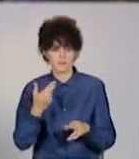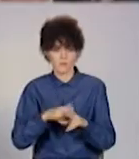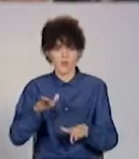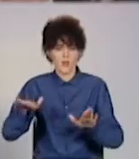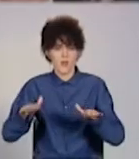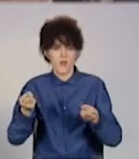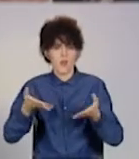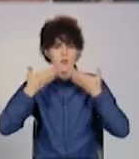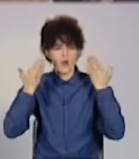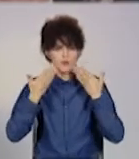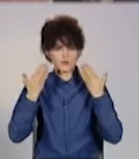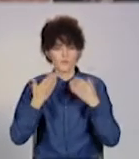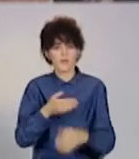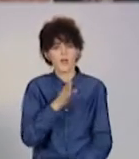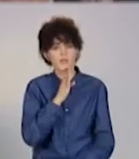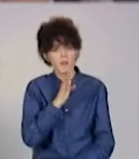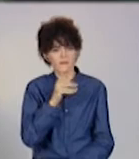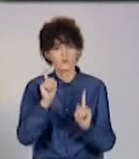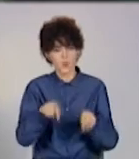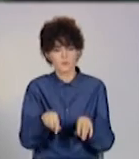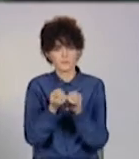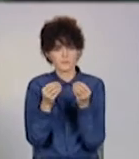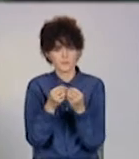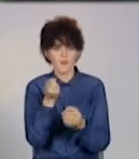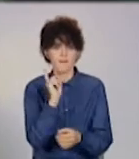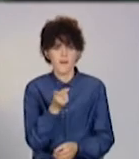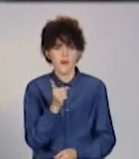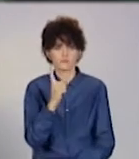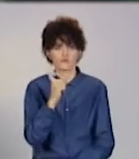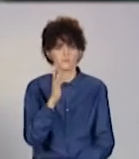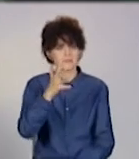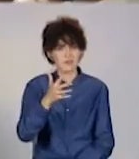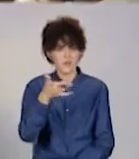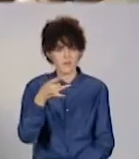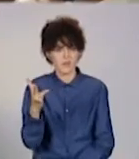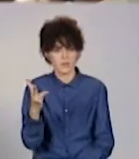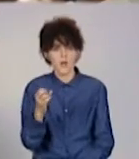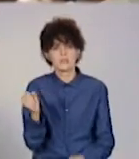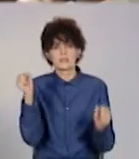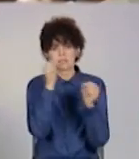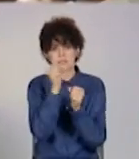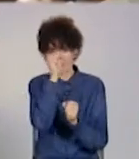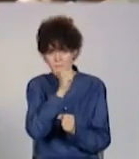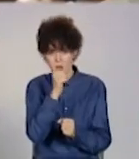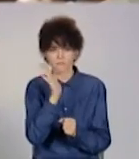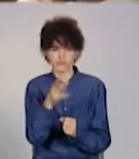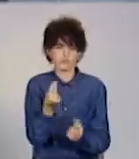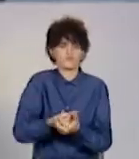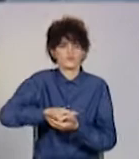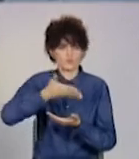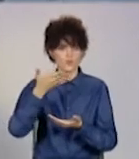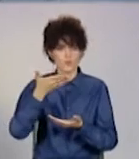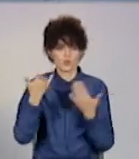легше. А ось у Наталі горіх без шкаралупи по 150 гривень за кілограм. Взимку буде дорожче, каже жінка.